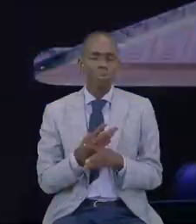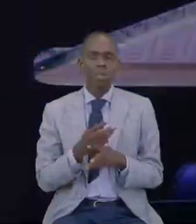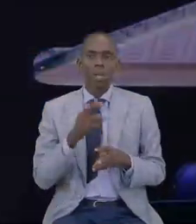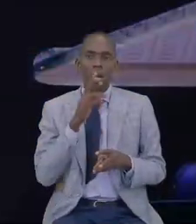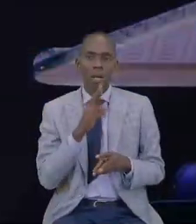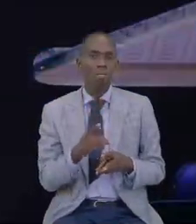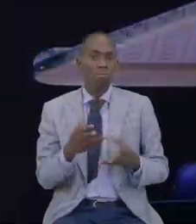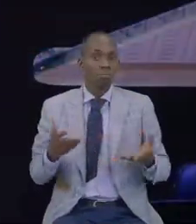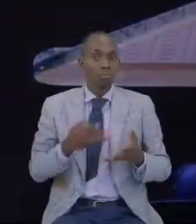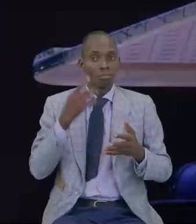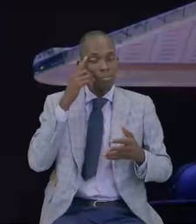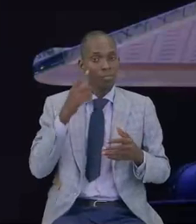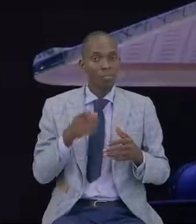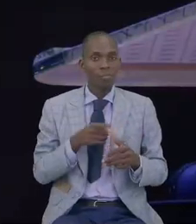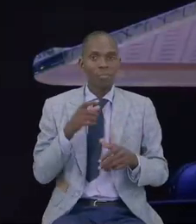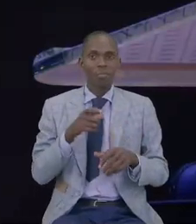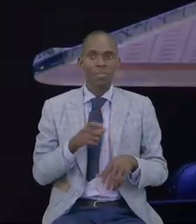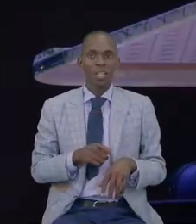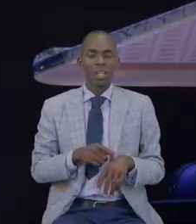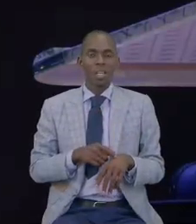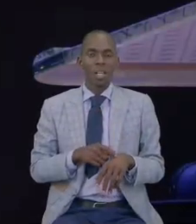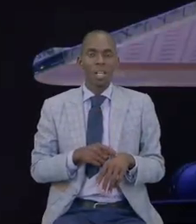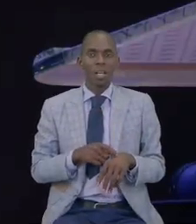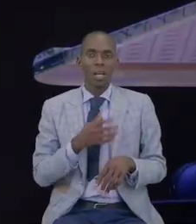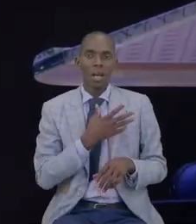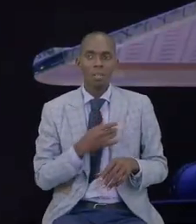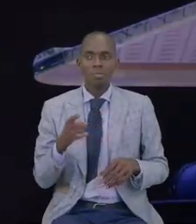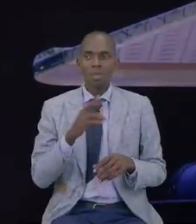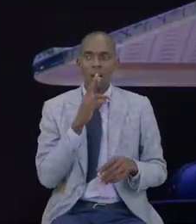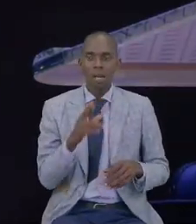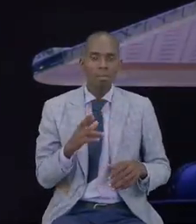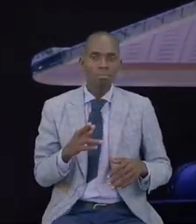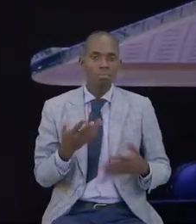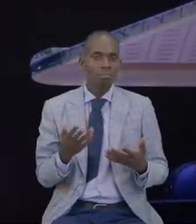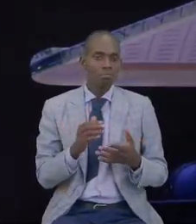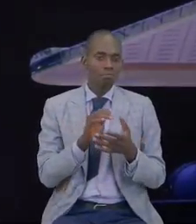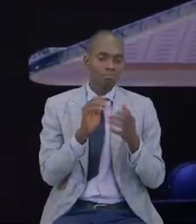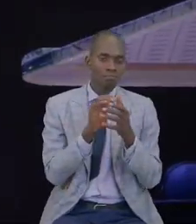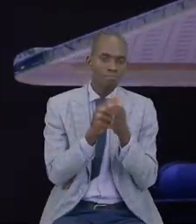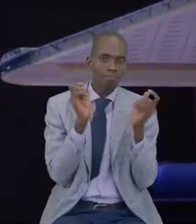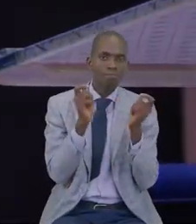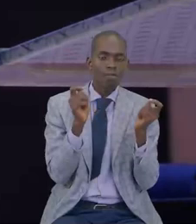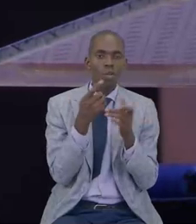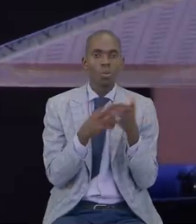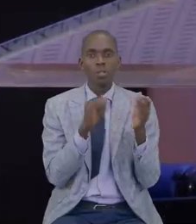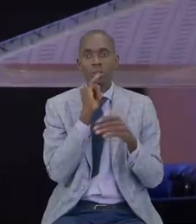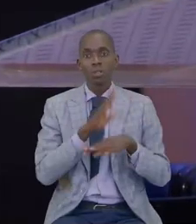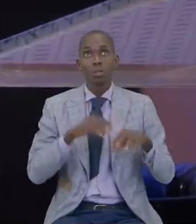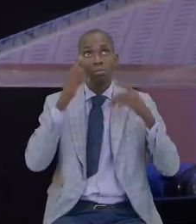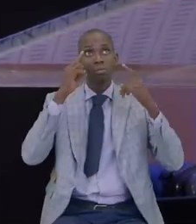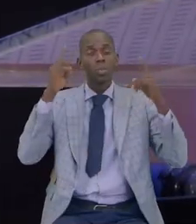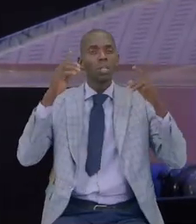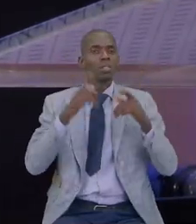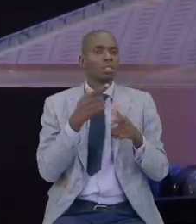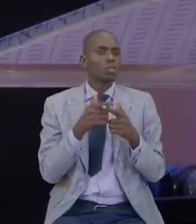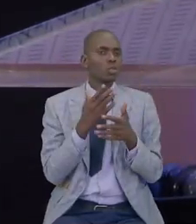enfants par-ci, par-là. Et ils célèbrent ce qu'ils appellent succès. Alors quelque chose te pose la question. Est-ce